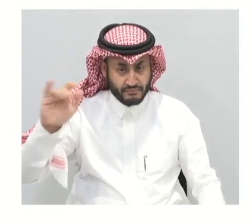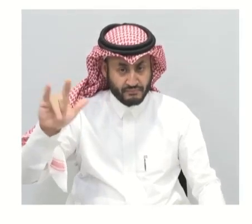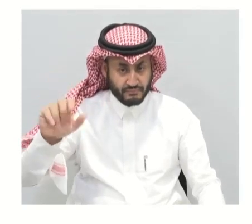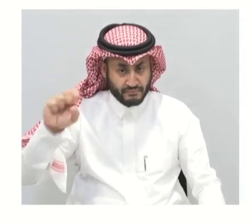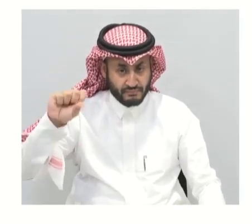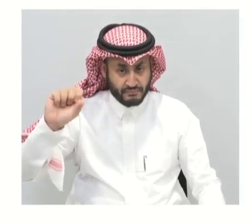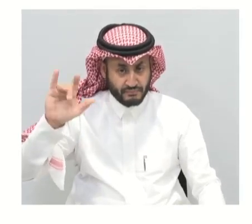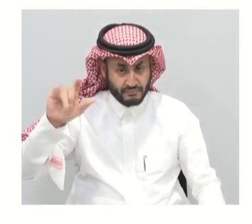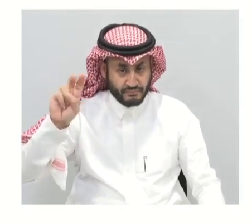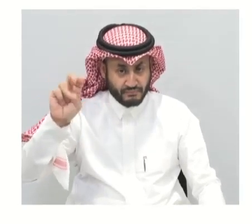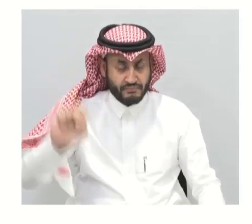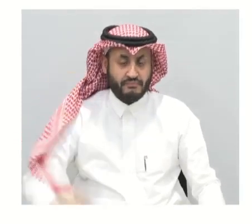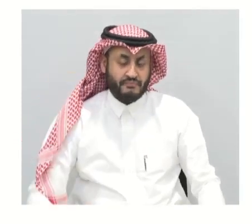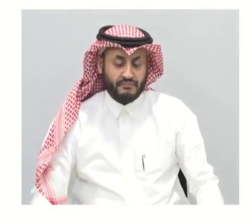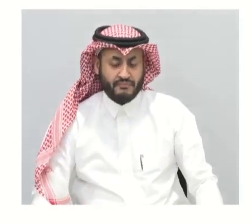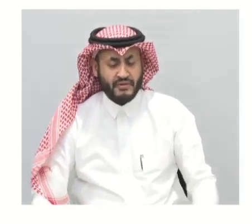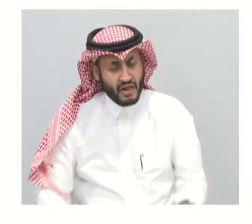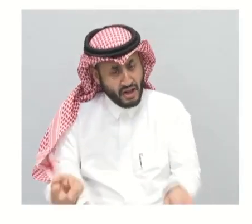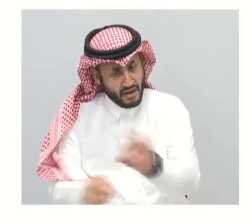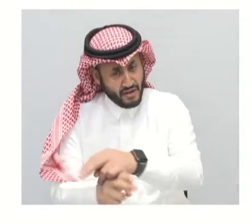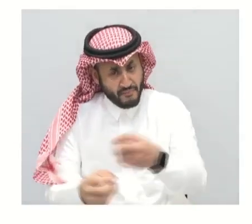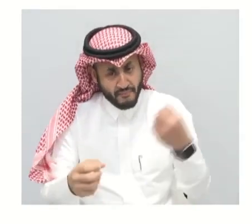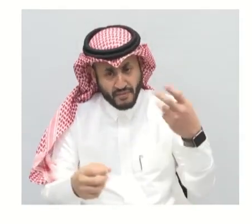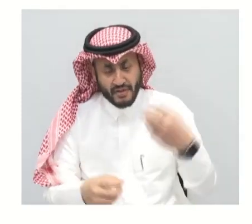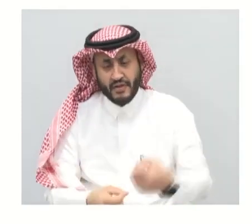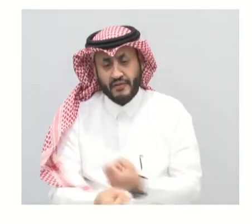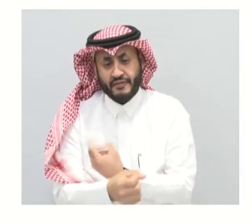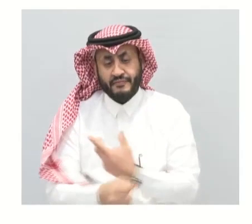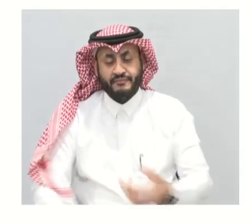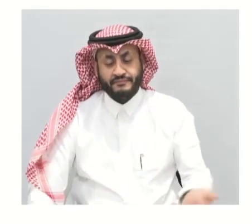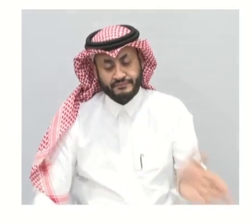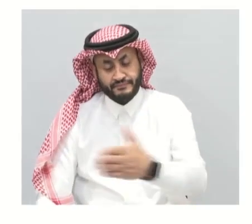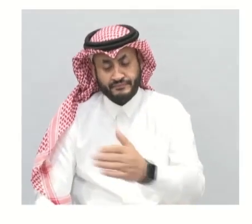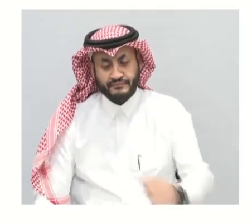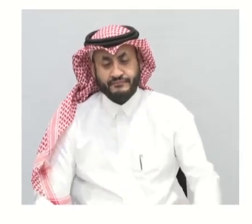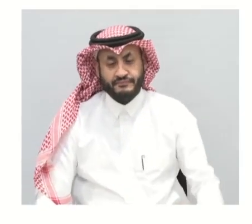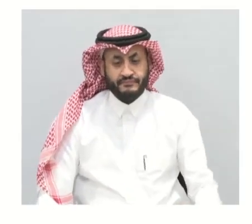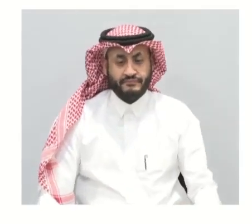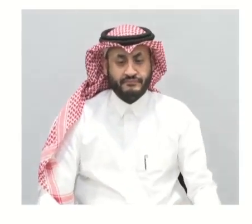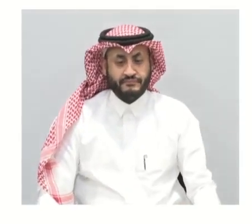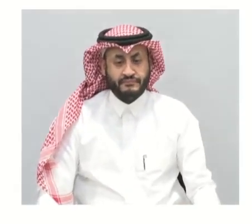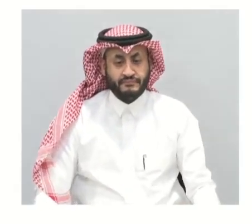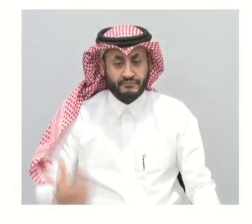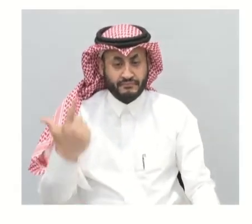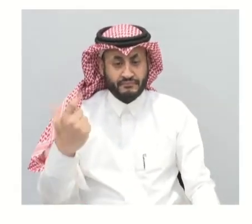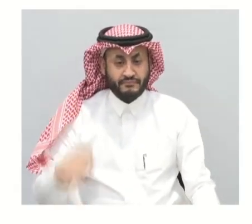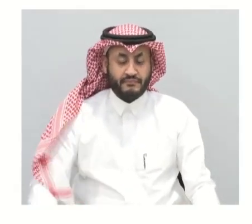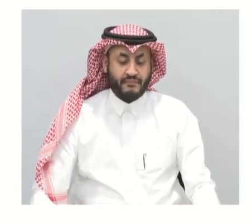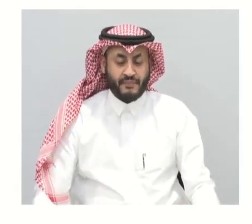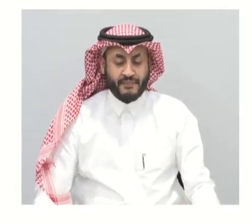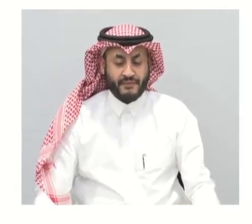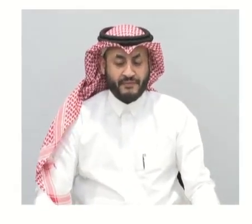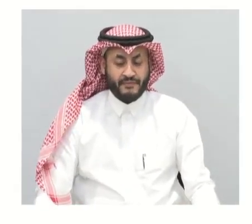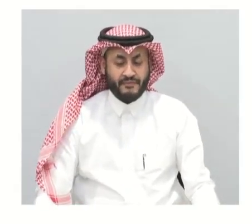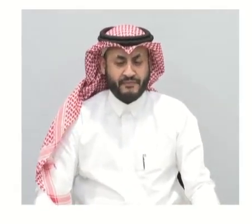المصادر البديله للطاقه ننطلق بعد ذلك الى السؤال التالي وهو السؤال السابع